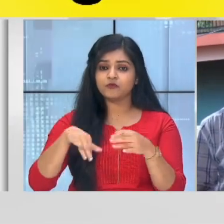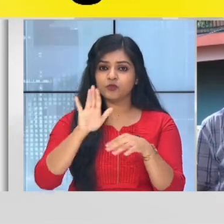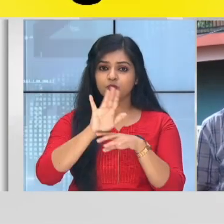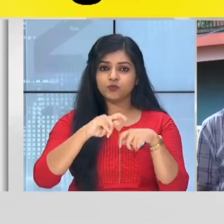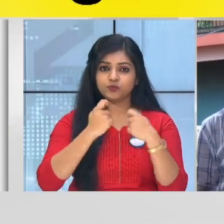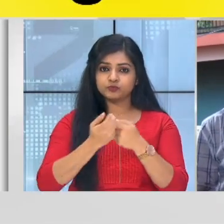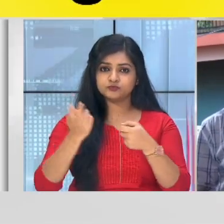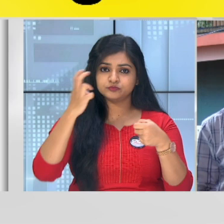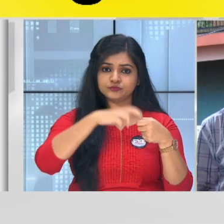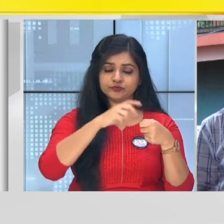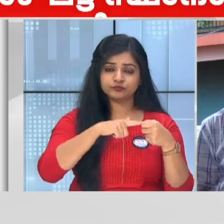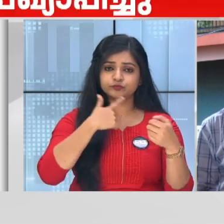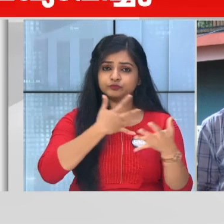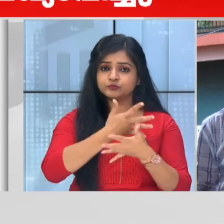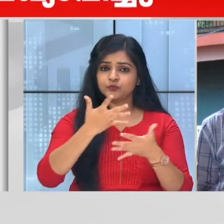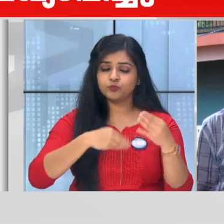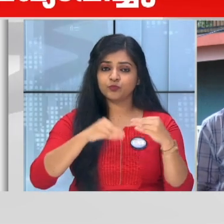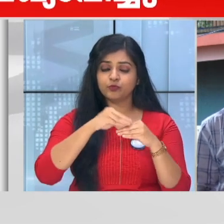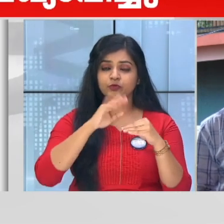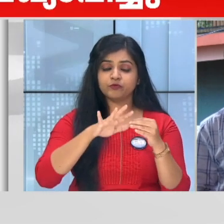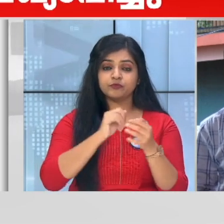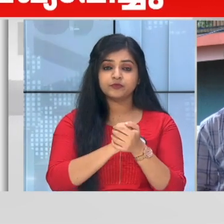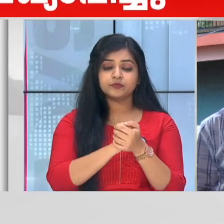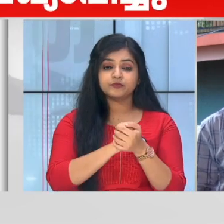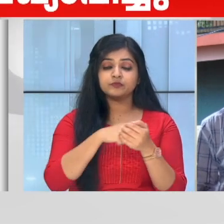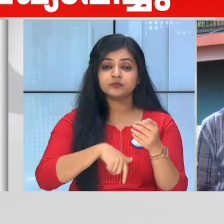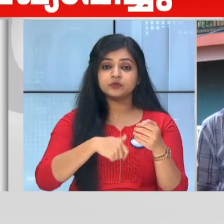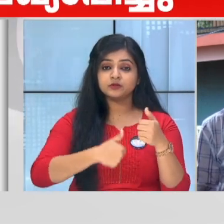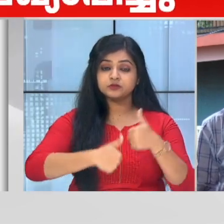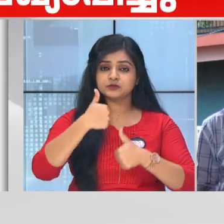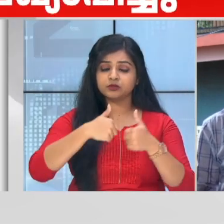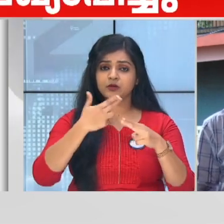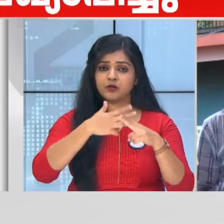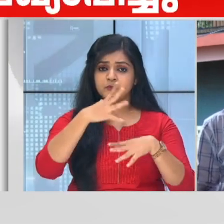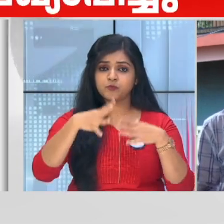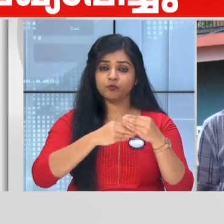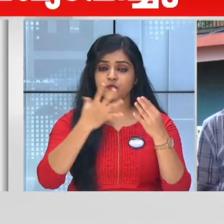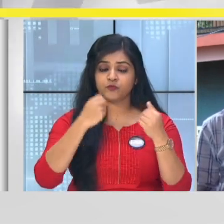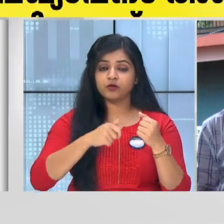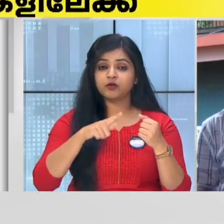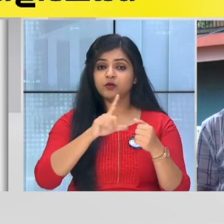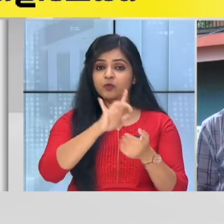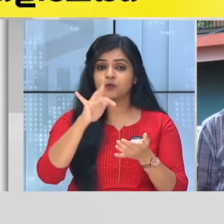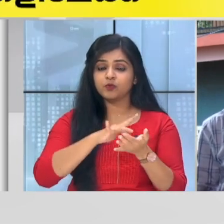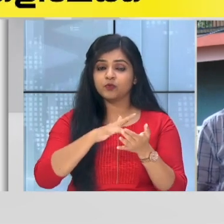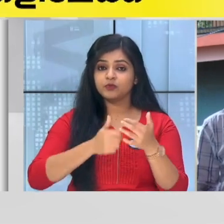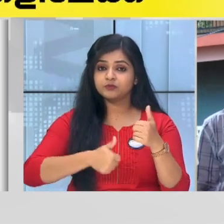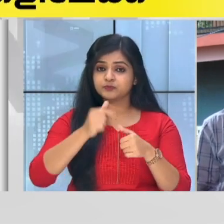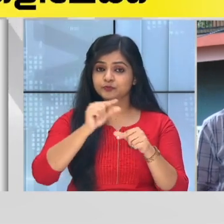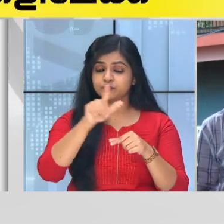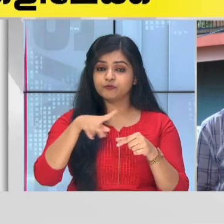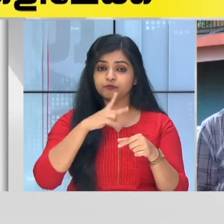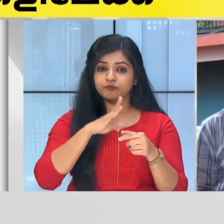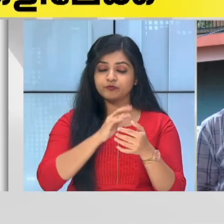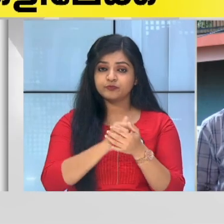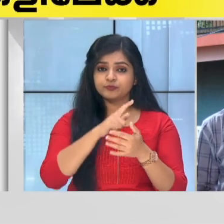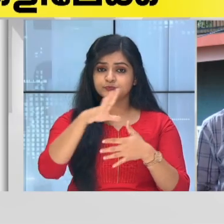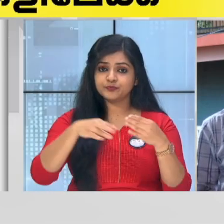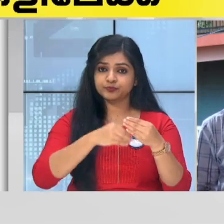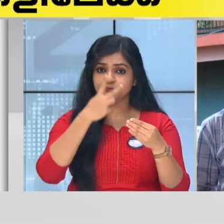തെരഞ്ഞെടുപ്പ് സമിതിയിലടക്കം ഗുഞ്ചലിനെ ഈ സ്ഥാനാർത്ഥി ഉൾപ്പെടുത്തണമെന്നൊരു ആവശ്യമാണ് പ്രാദേശിക നേതൃത്വമടക്കം മുന്നോട്ട് വെച്ചത്. എന്തായാലും ഇതുകൂടി പരിഗണിച്ചാണ്